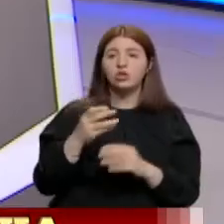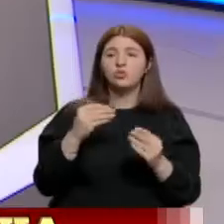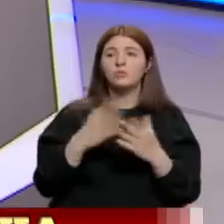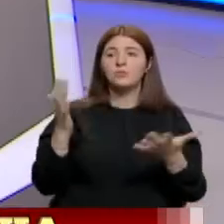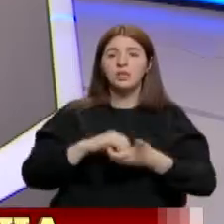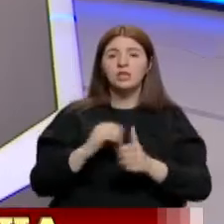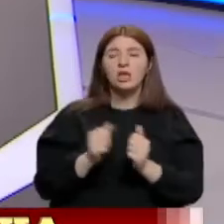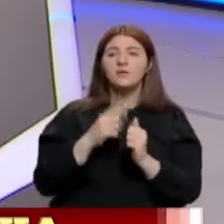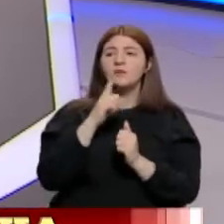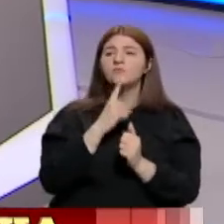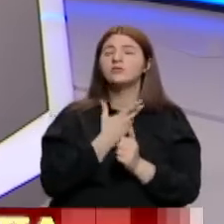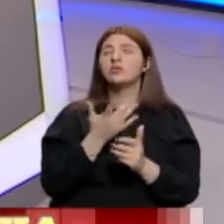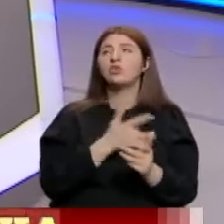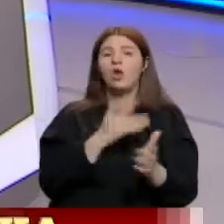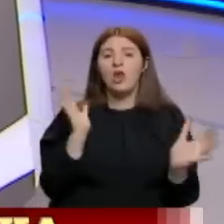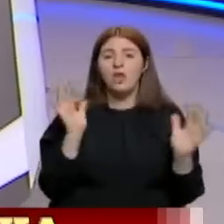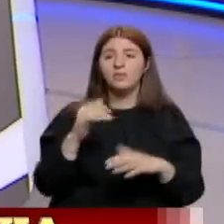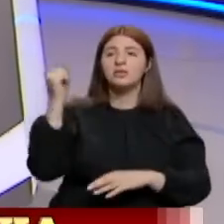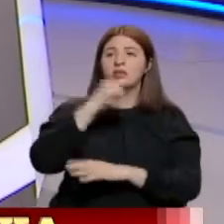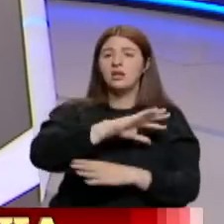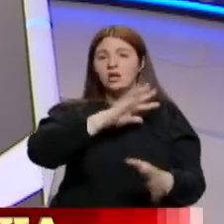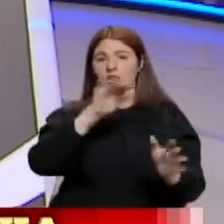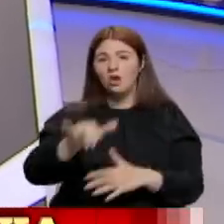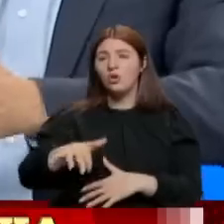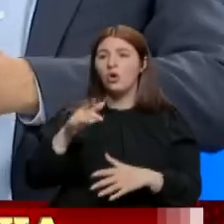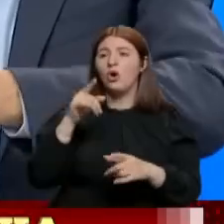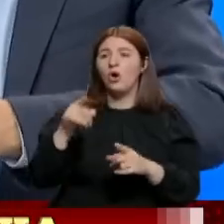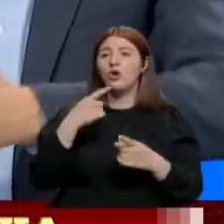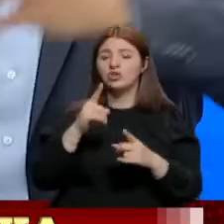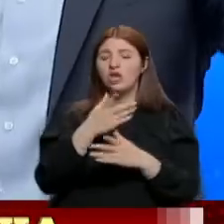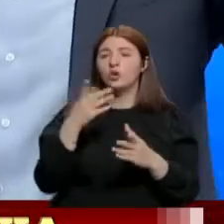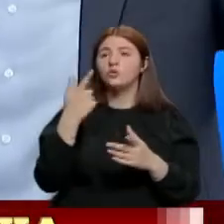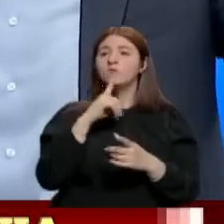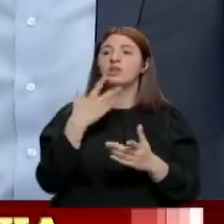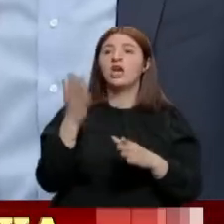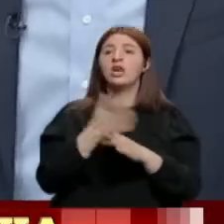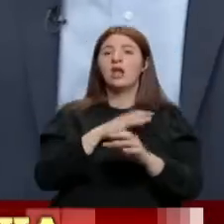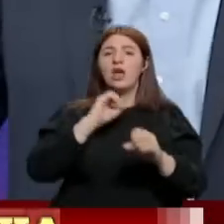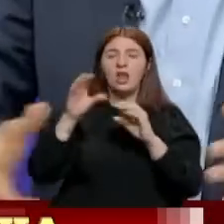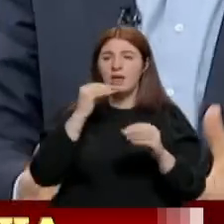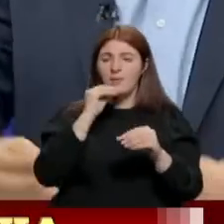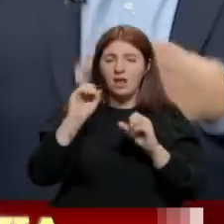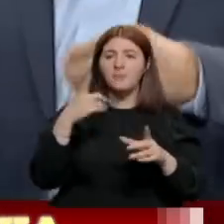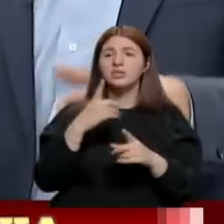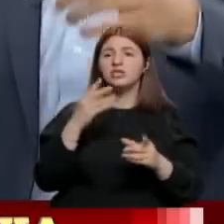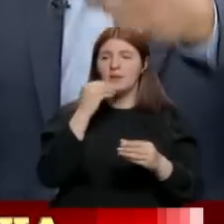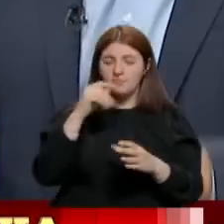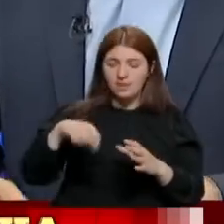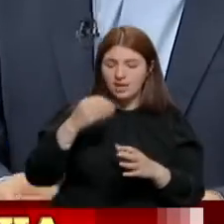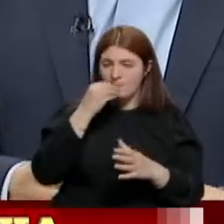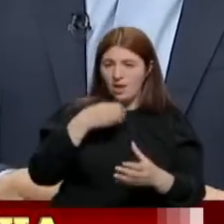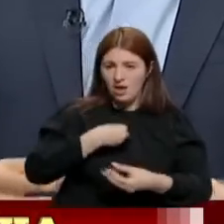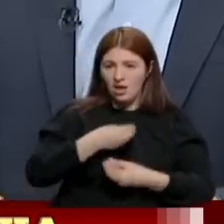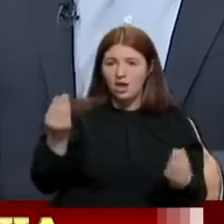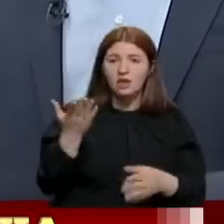büyük bir dayanışmaydı. Yüzlerce gönüllü orada, tırlar geliyor. Onlarca, yüzlerce köye erzak dağıtıyoruz. Binlerce insanımız aş evinden yemek